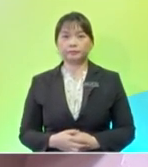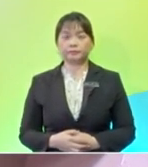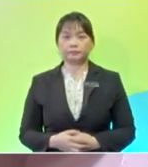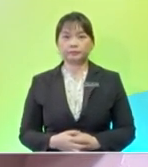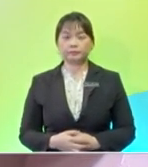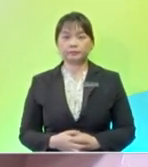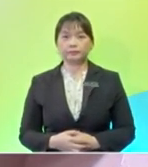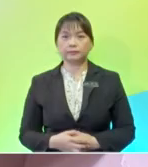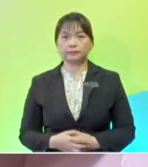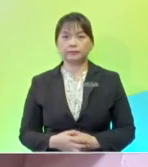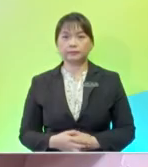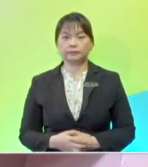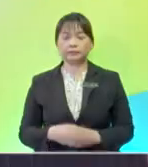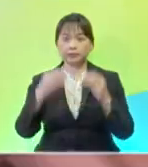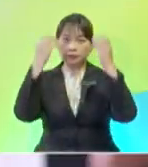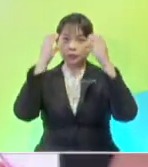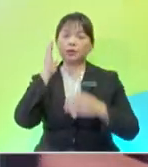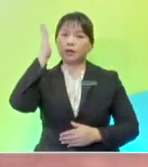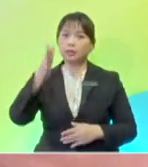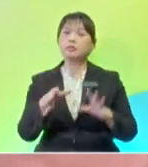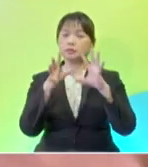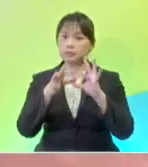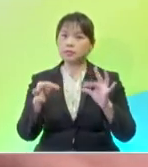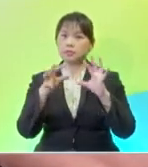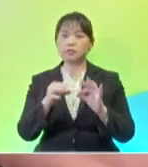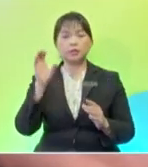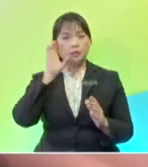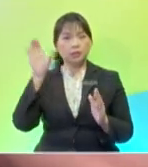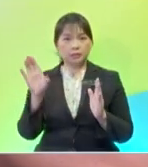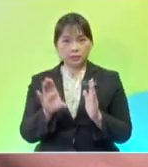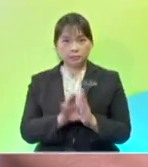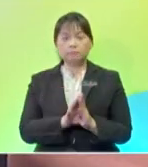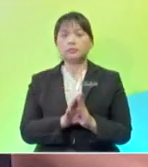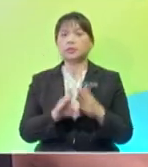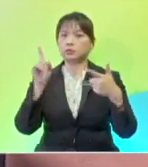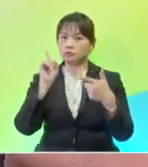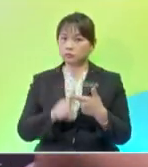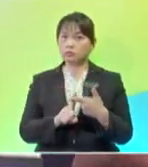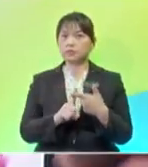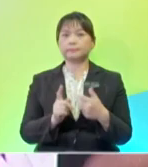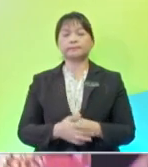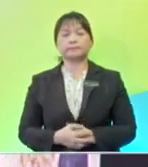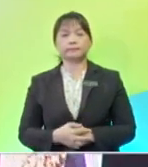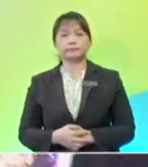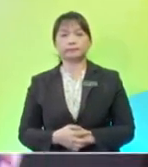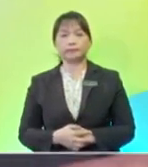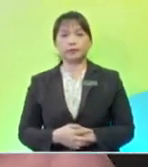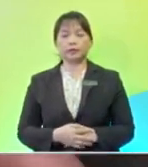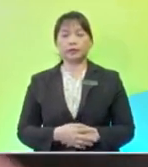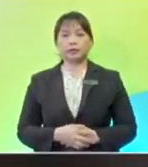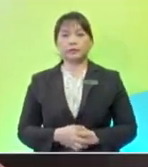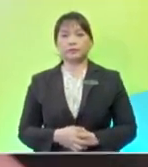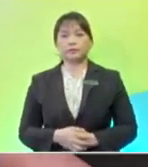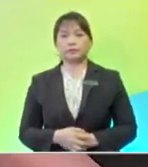jadi gua akan cerita gambar Siri kedua masuk gambar